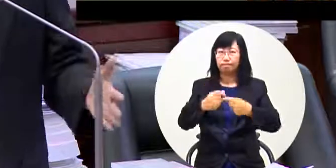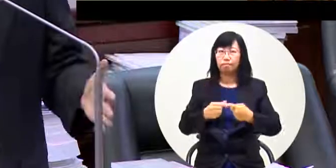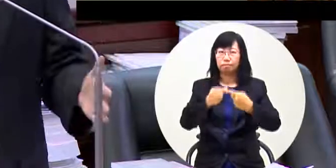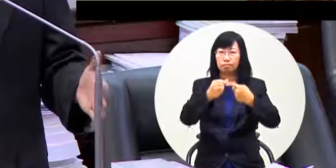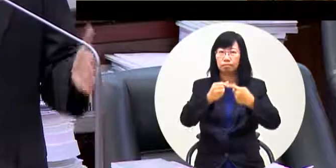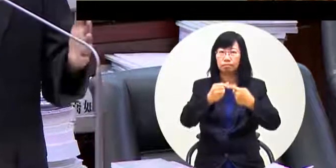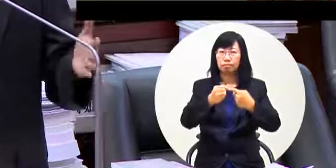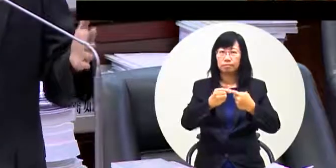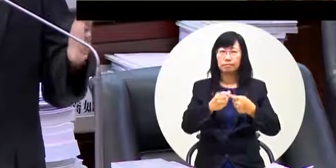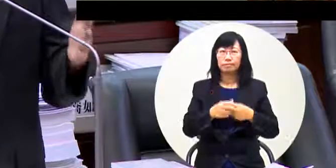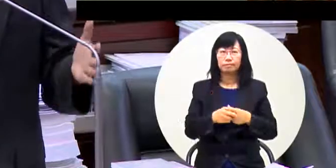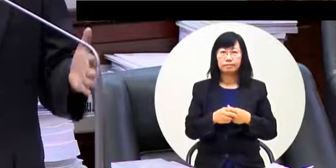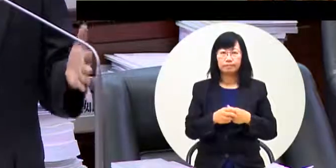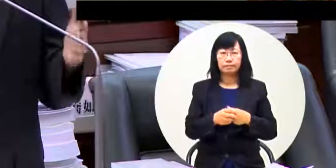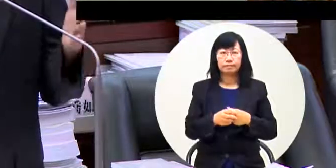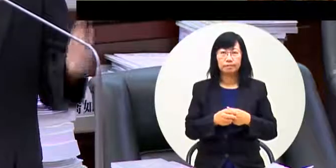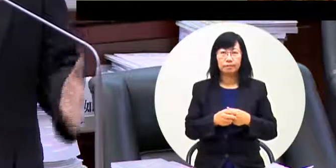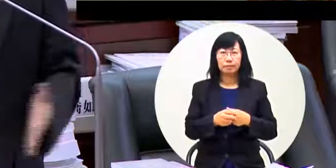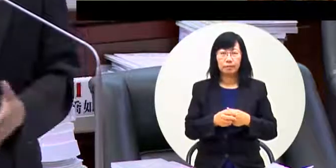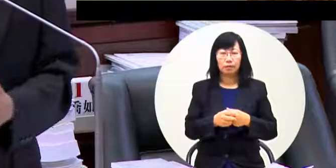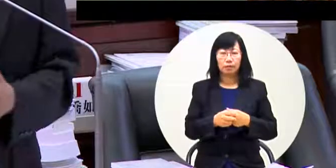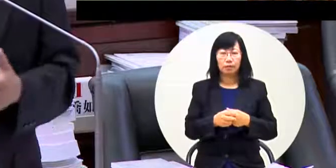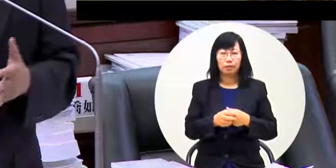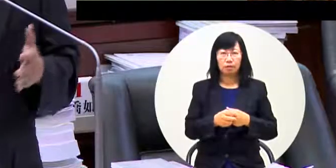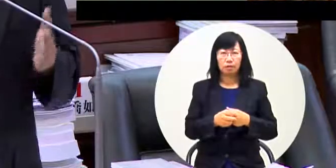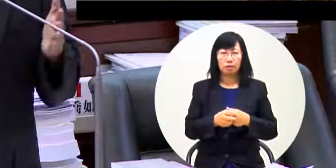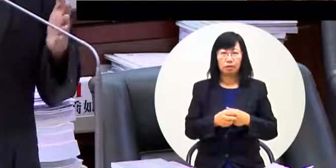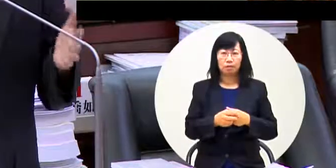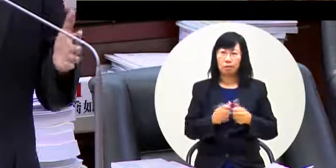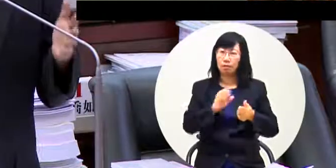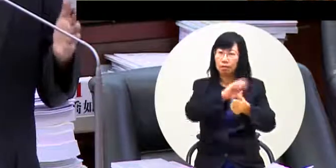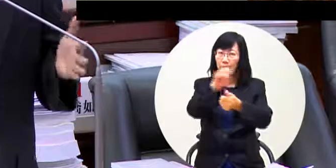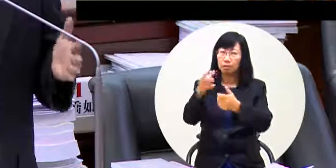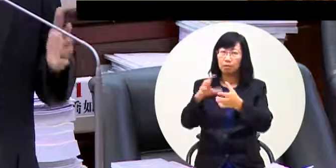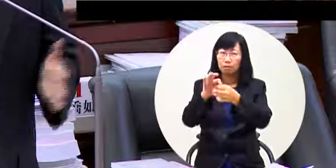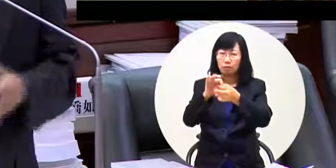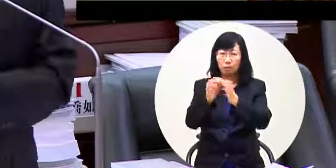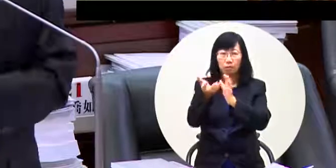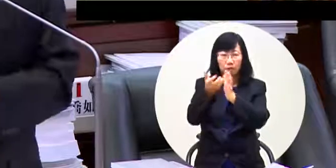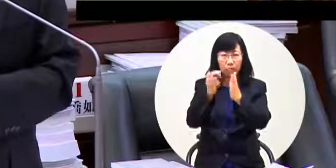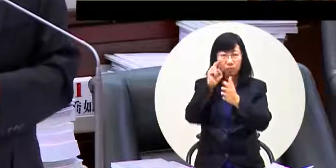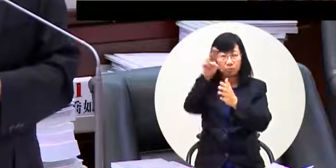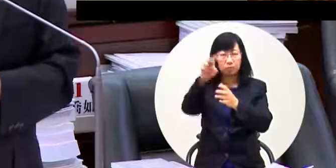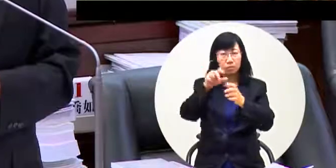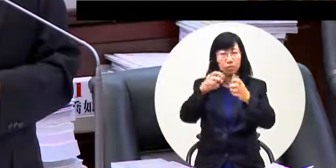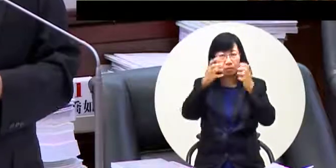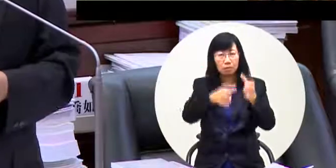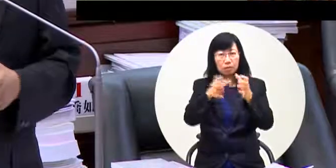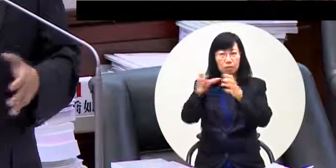大家知道说，前瞻建设跟提案计划的是给高雄合理的